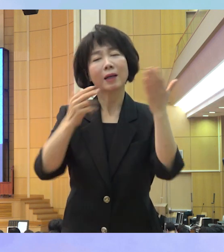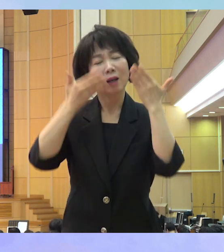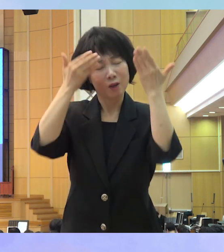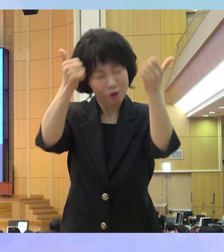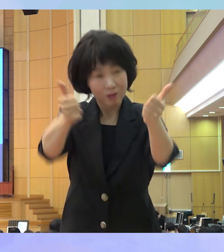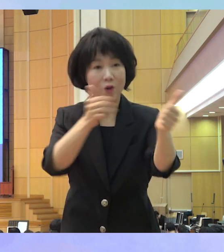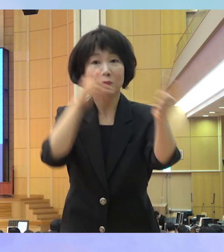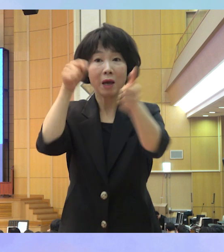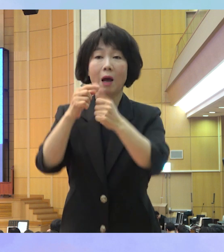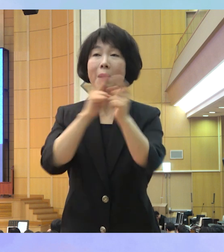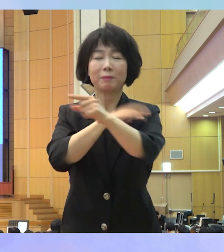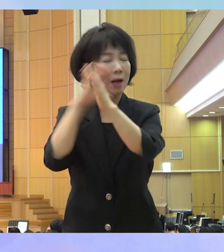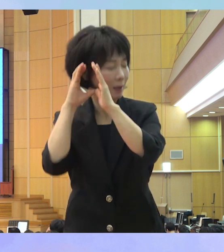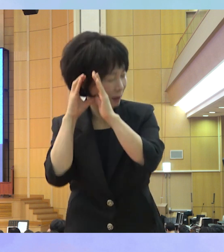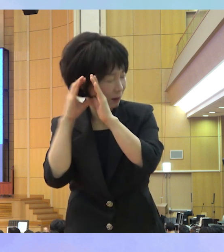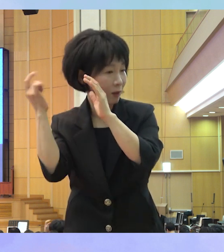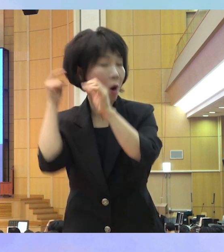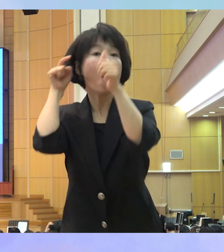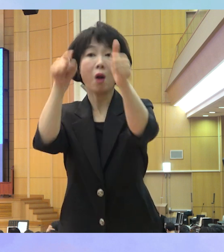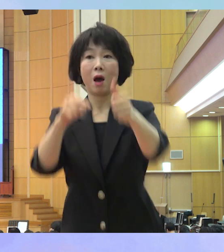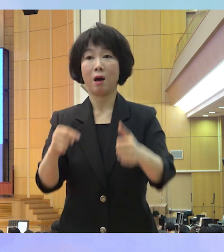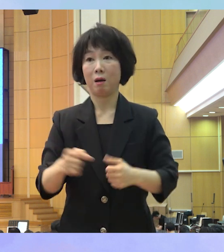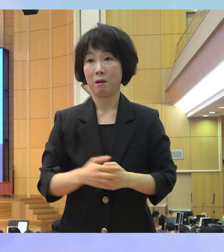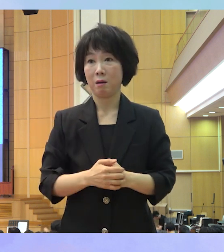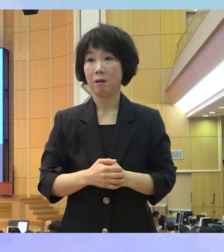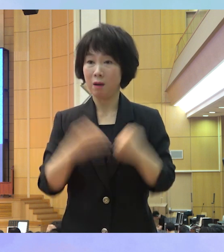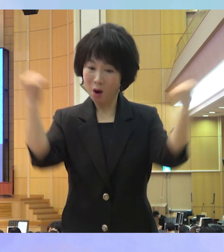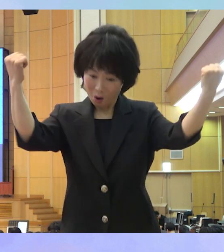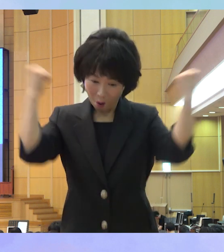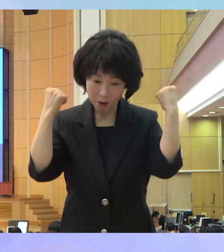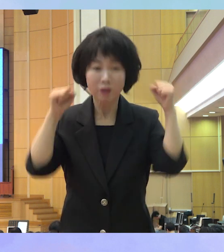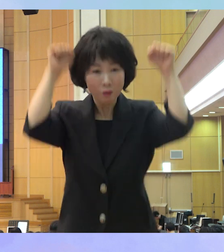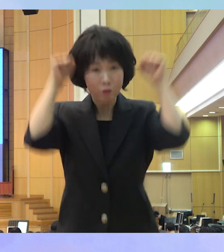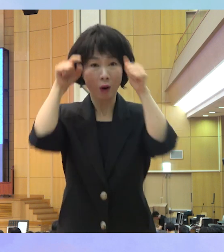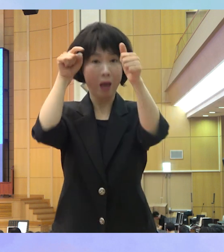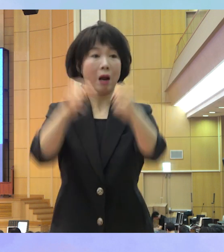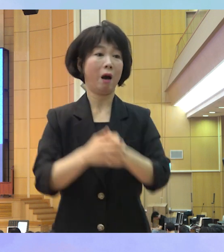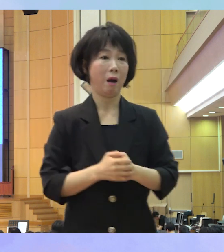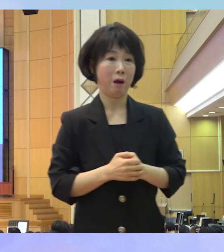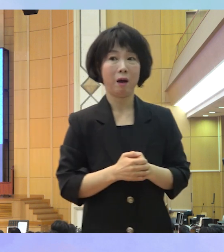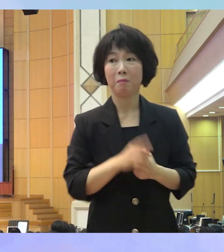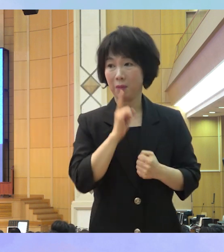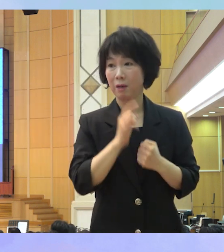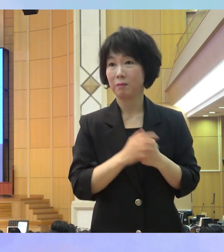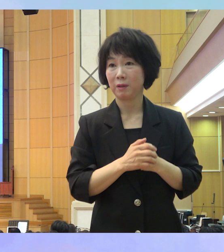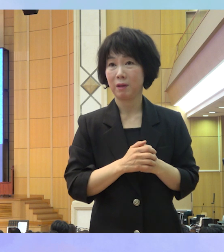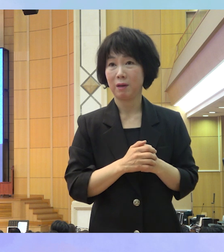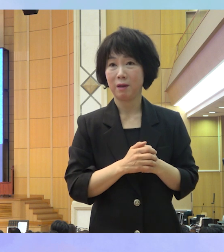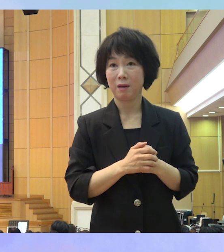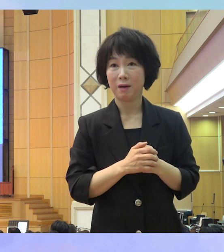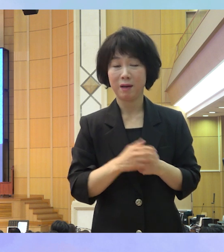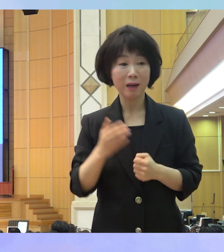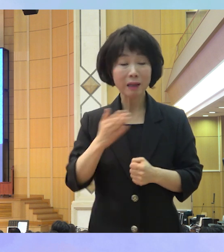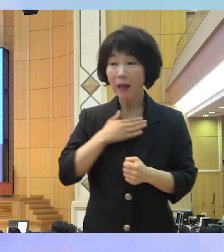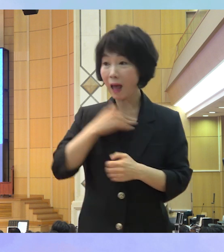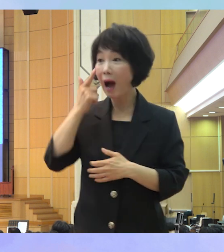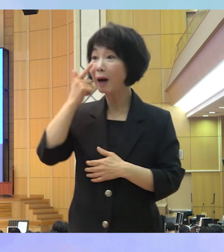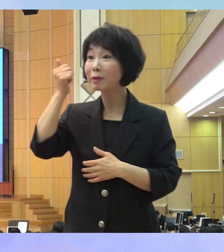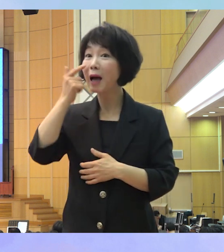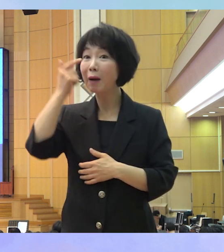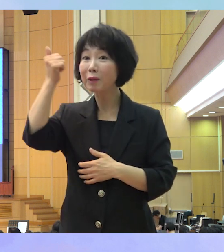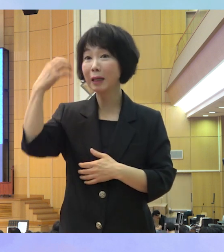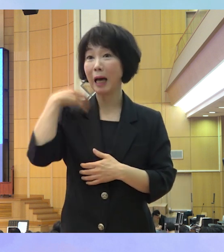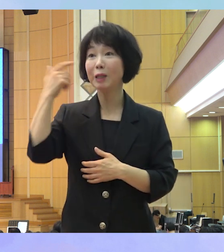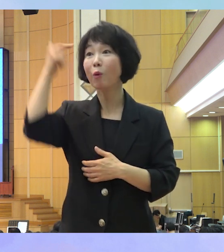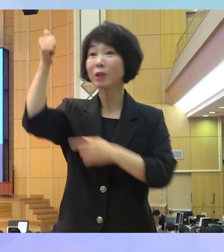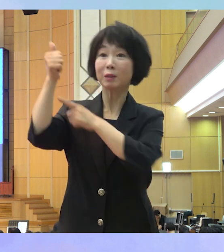말씀 들어라 하면서 또 건강을 위해서. 그러니까 담임 목사님도 저한테 항상 하시는 말씀이, 이제